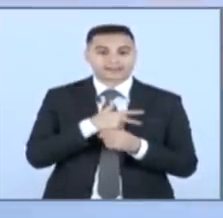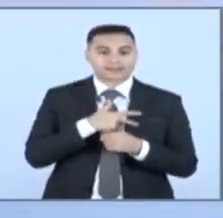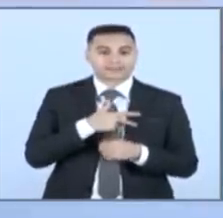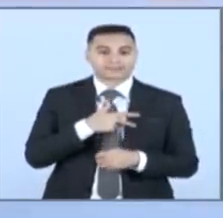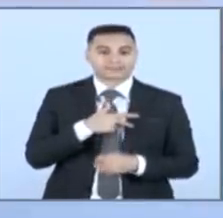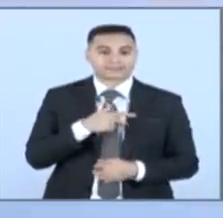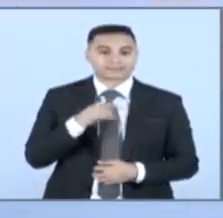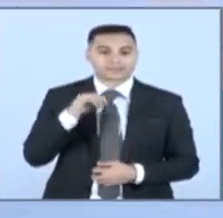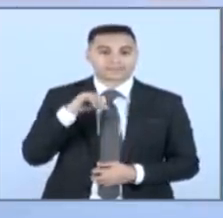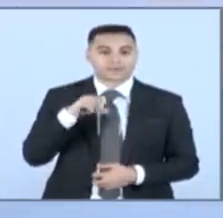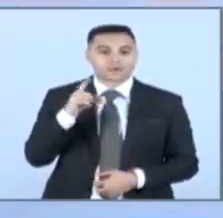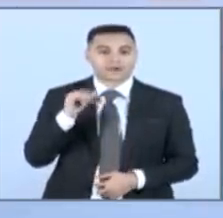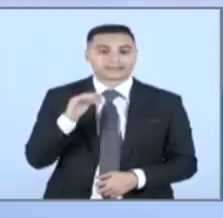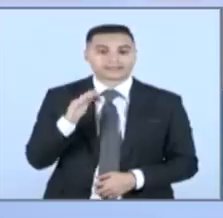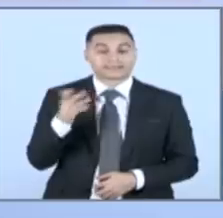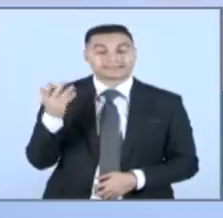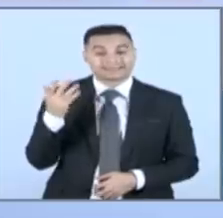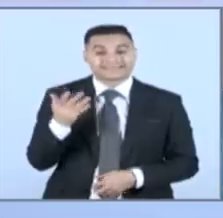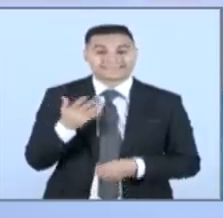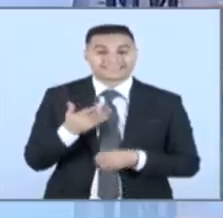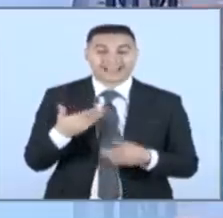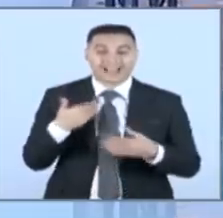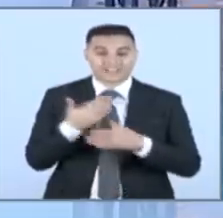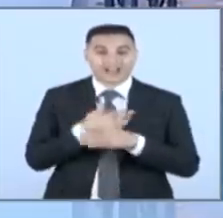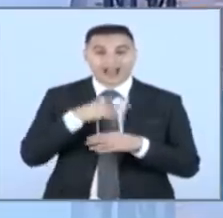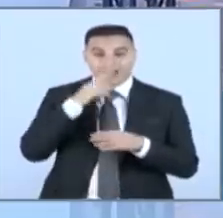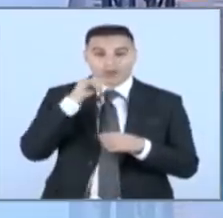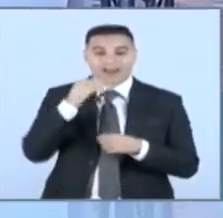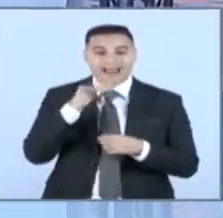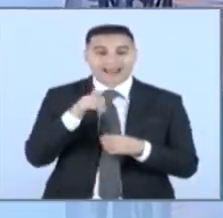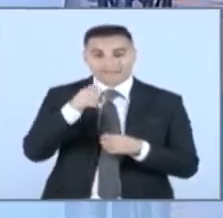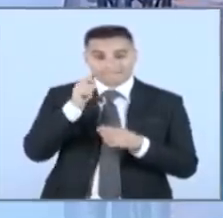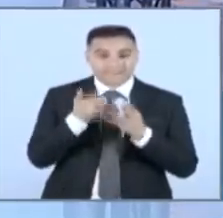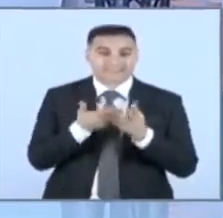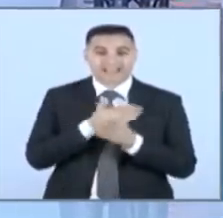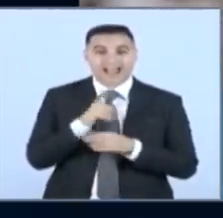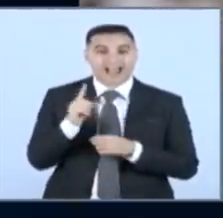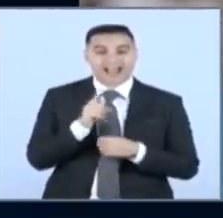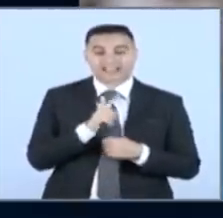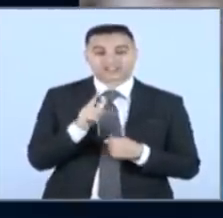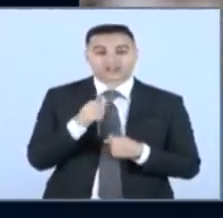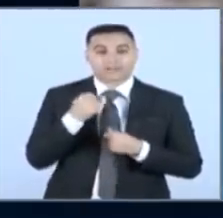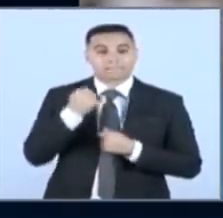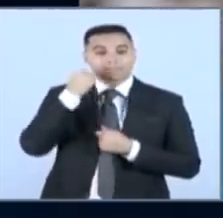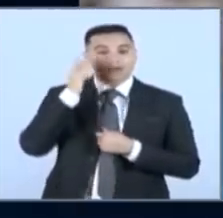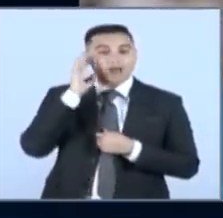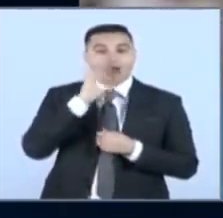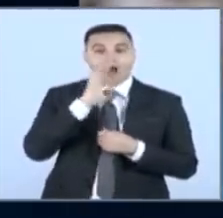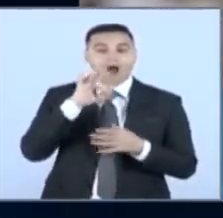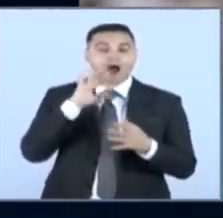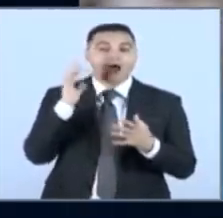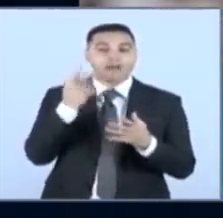لوريس. برافو يا تسمع. عشان كده يحيى ما تستعجلش، بطل العالم مع